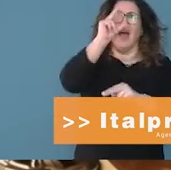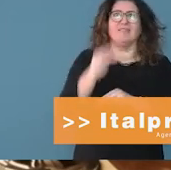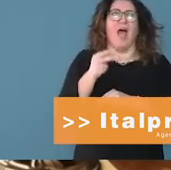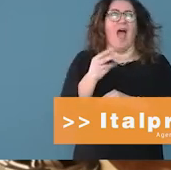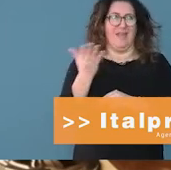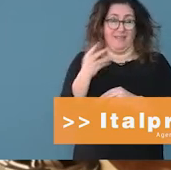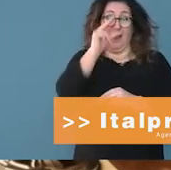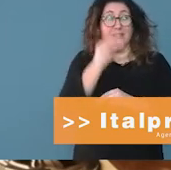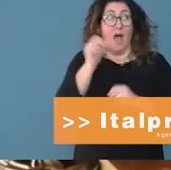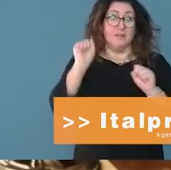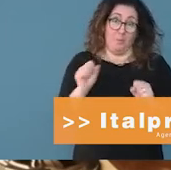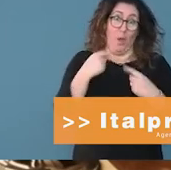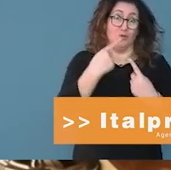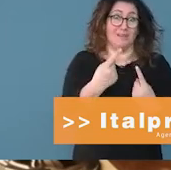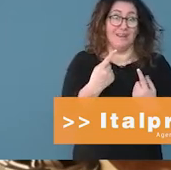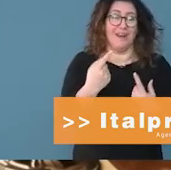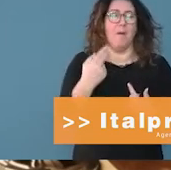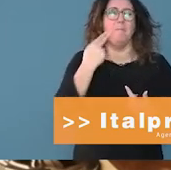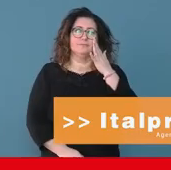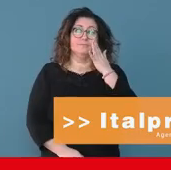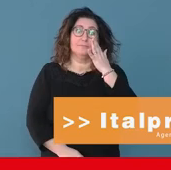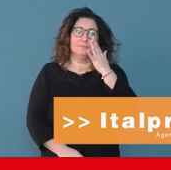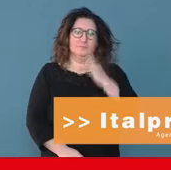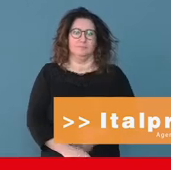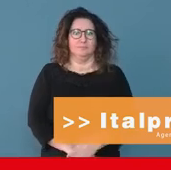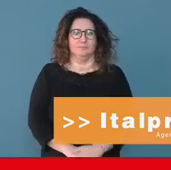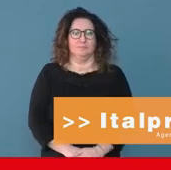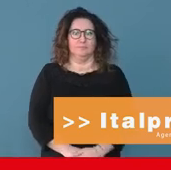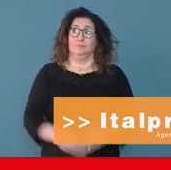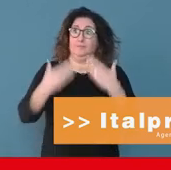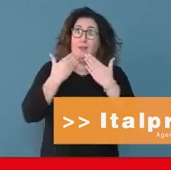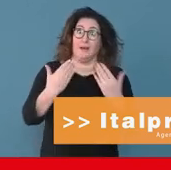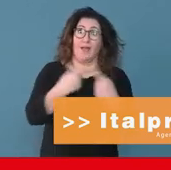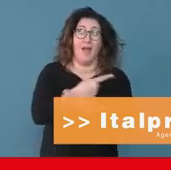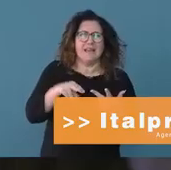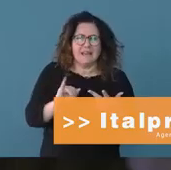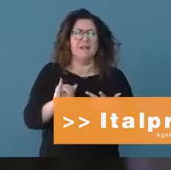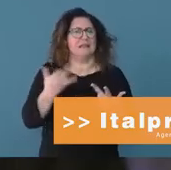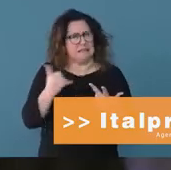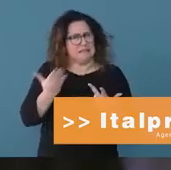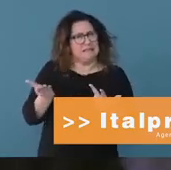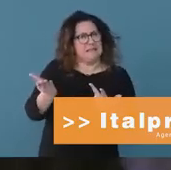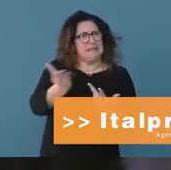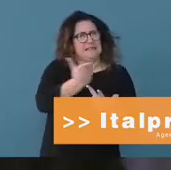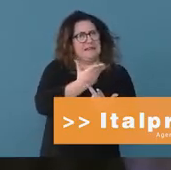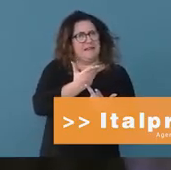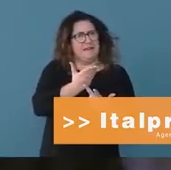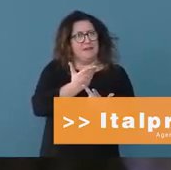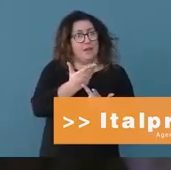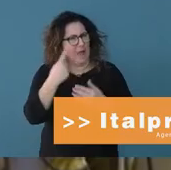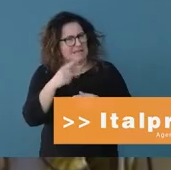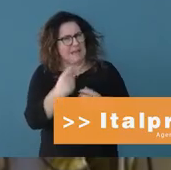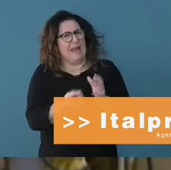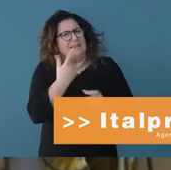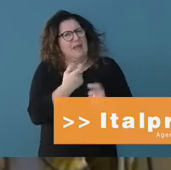il padre il padre della patria al padre d'italia sostenuto dal consiglio regionale del piemonte dalla città di torino oggi è già storia